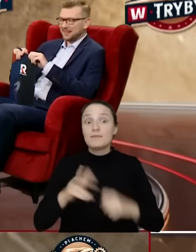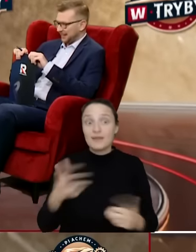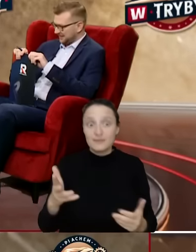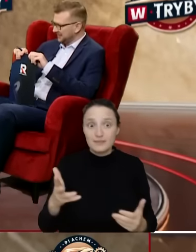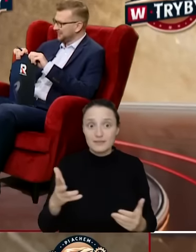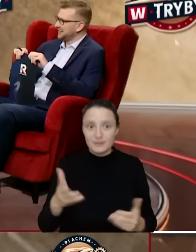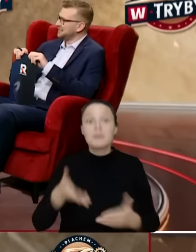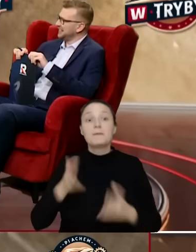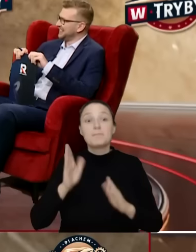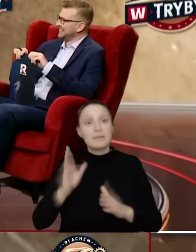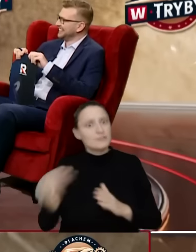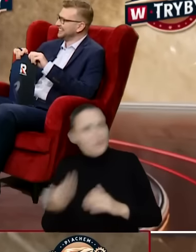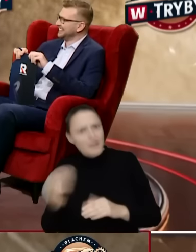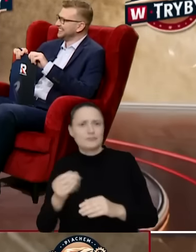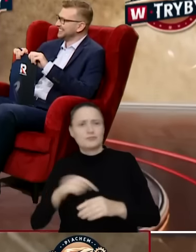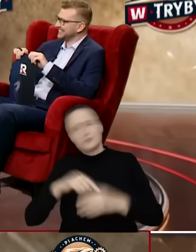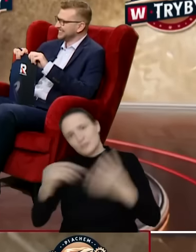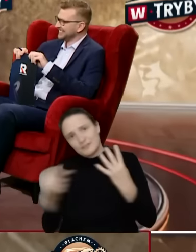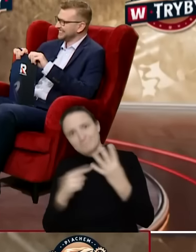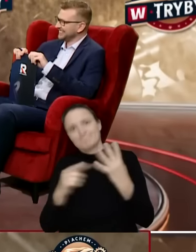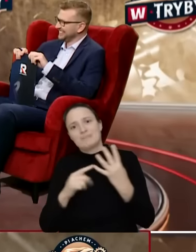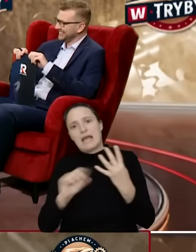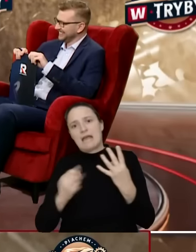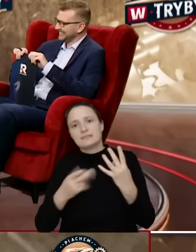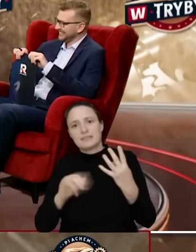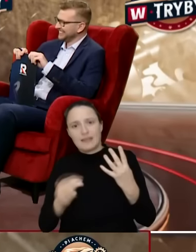Powiedz. Tak, tak, to tak. Wtedy... To problem ma wydawca.